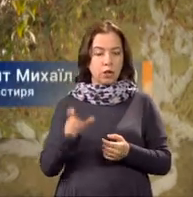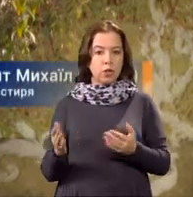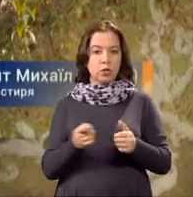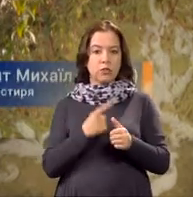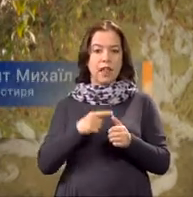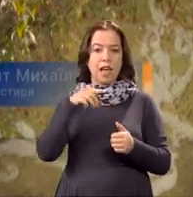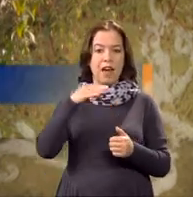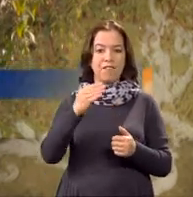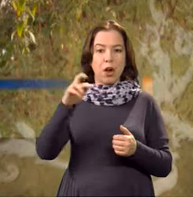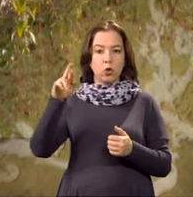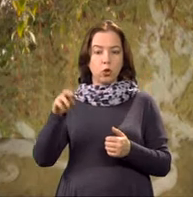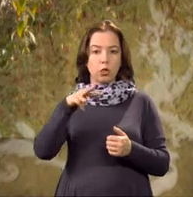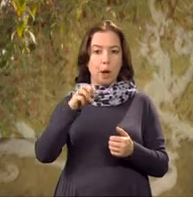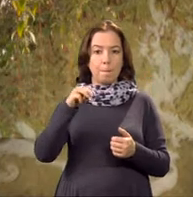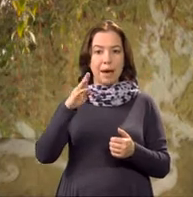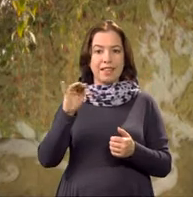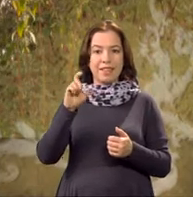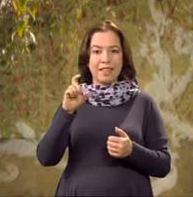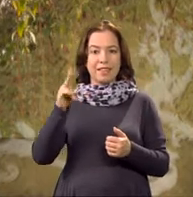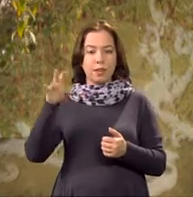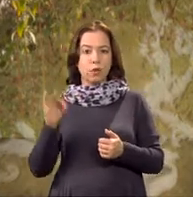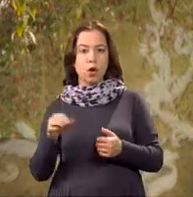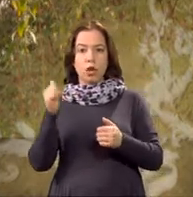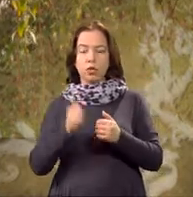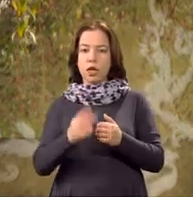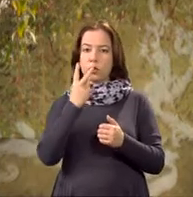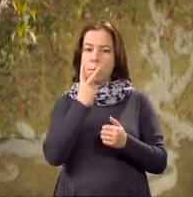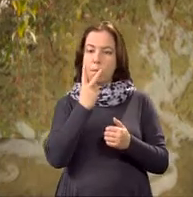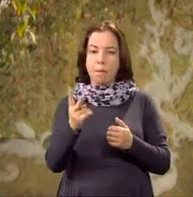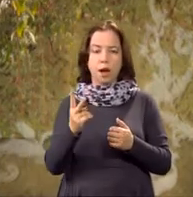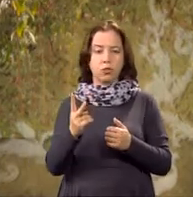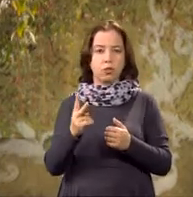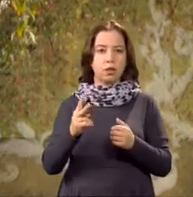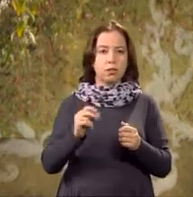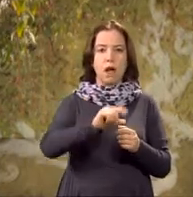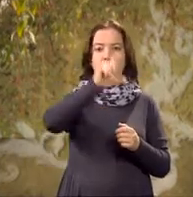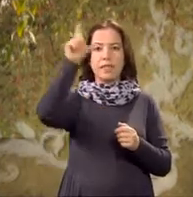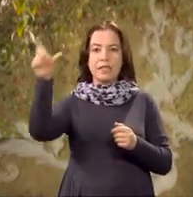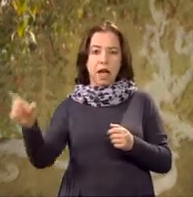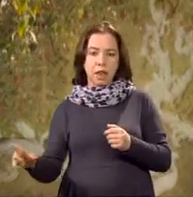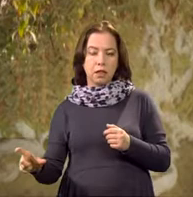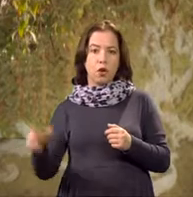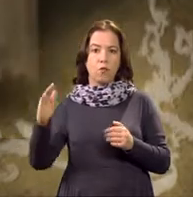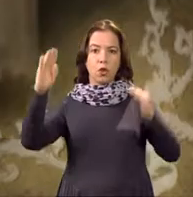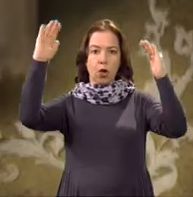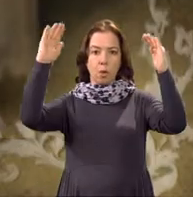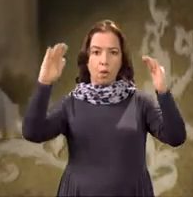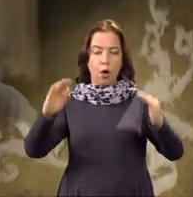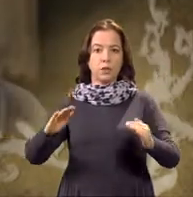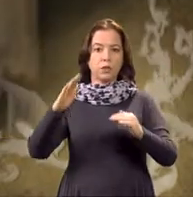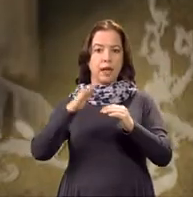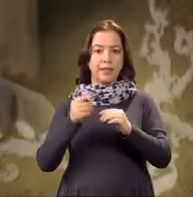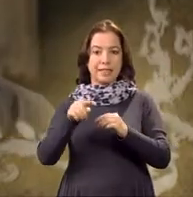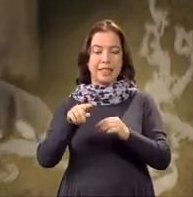дуже часто бачила протягом дня веселку, яка спускалася з неба просто до частини